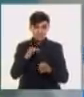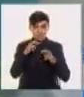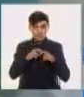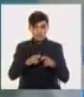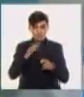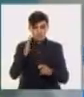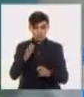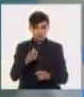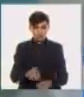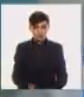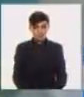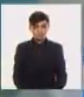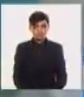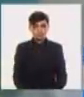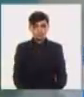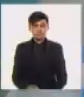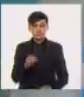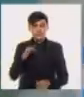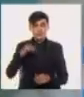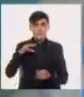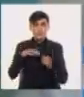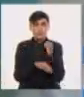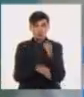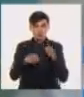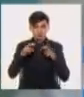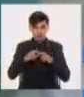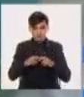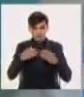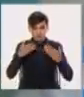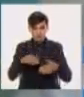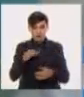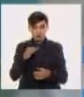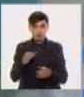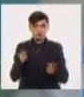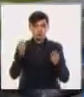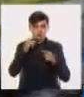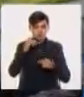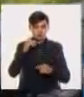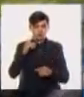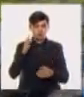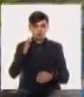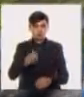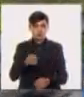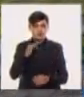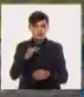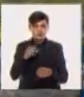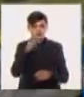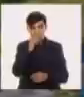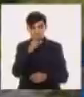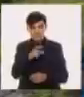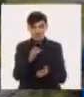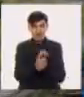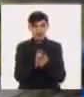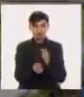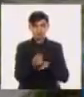экспертизу. Угу. После экспертизы уже будет ясно. Предположительно, виновник